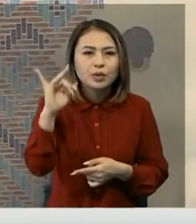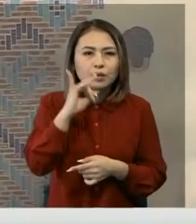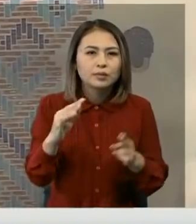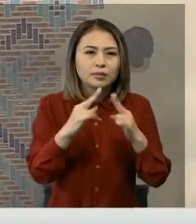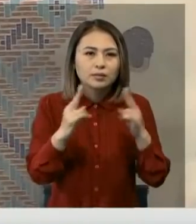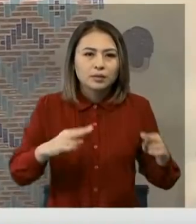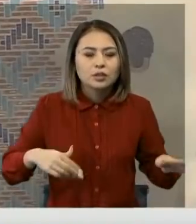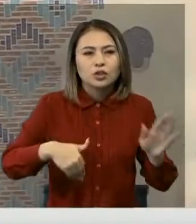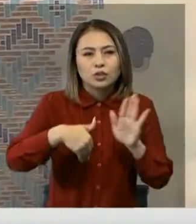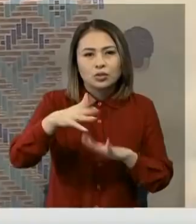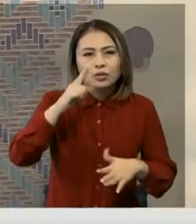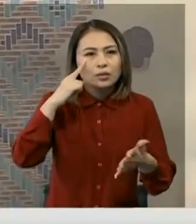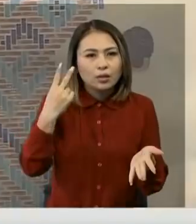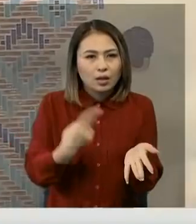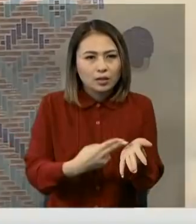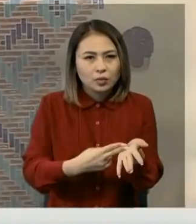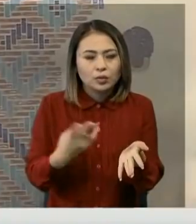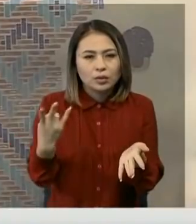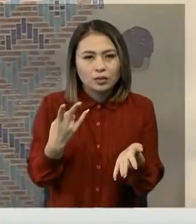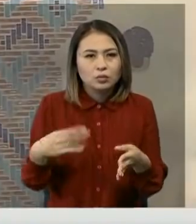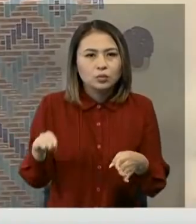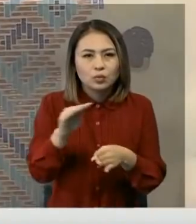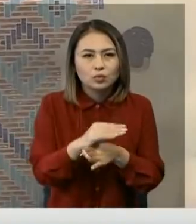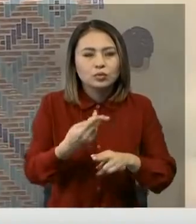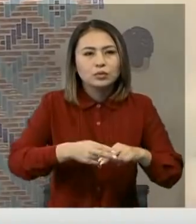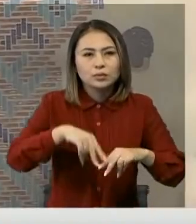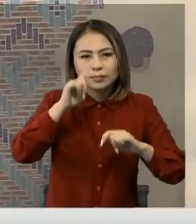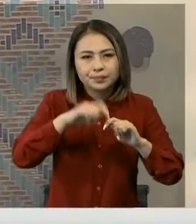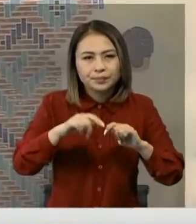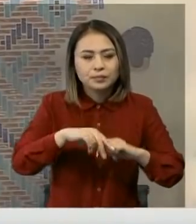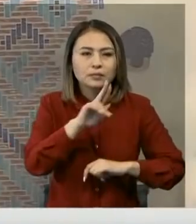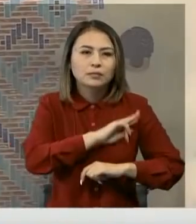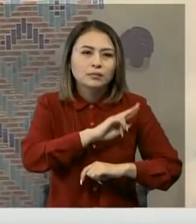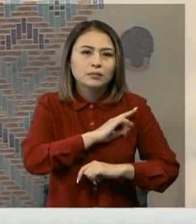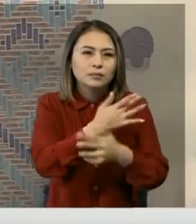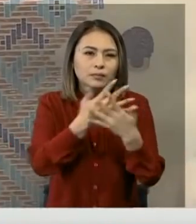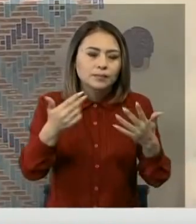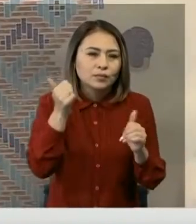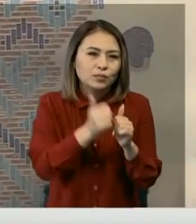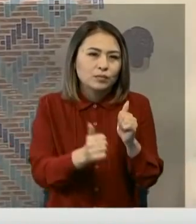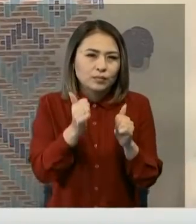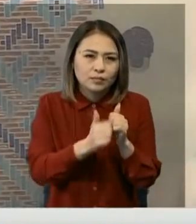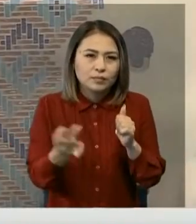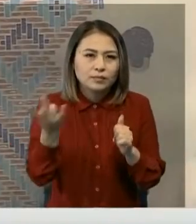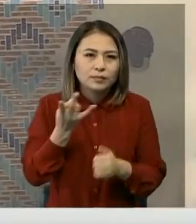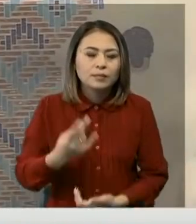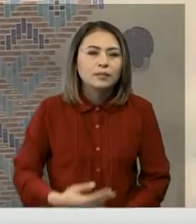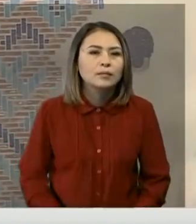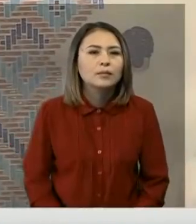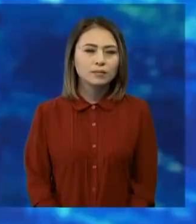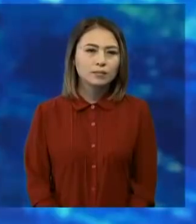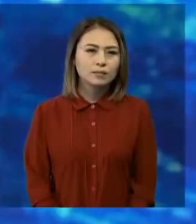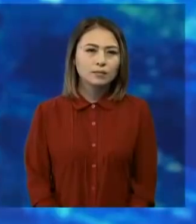нысанның жағдайы жақсы екенін дәлелдеуге көмектесеміз. Сол үшін тексеру, зерделеу жұмыстары жиі-жиі жүргізіліп тұрады.